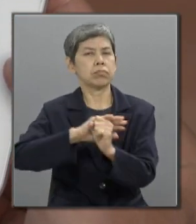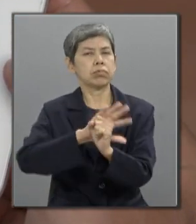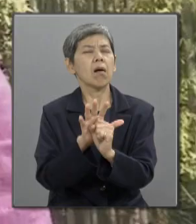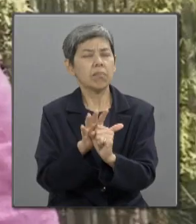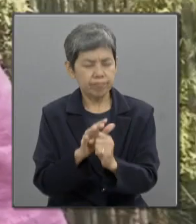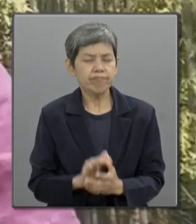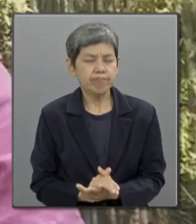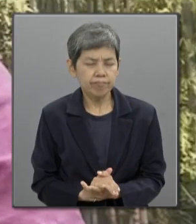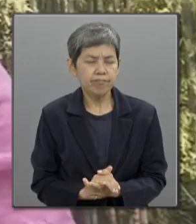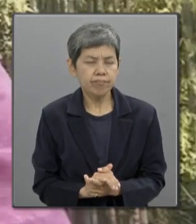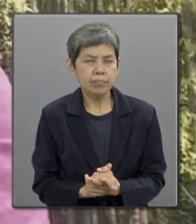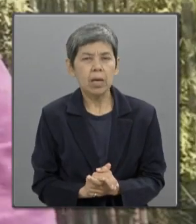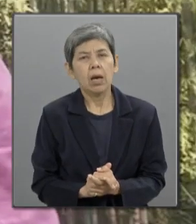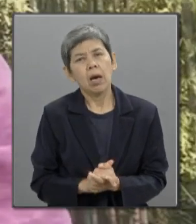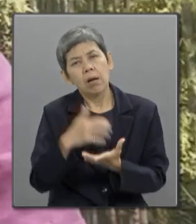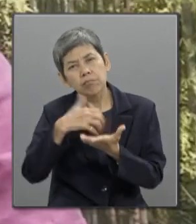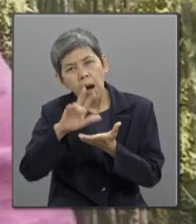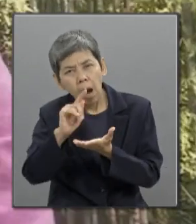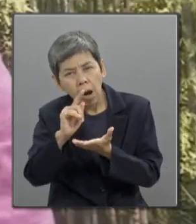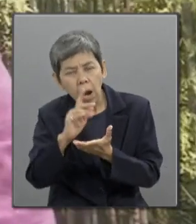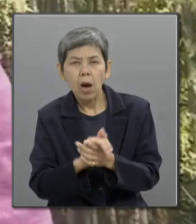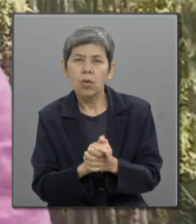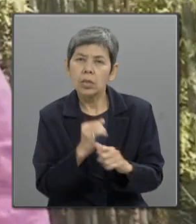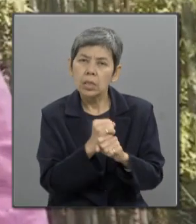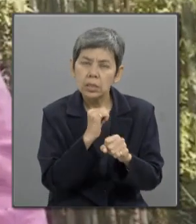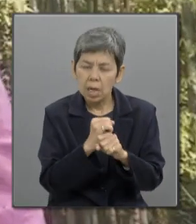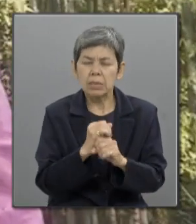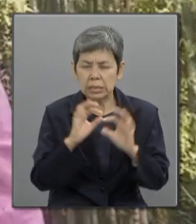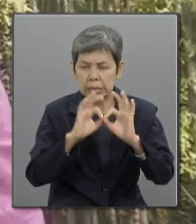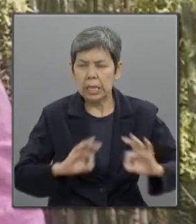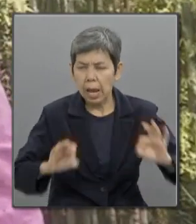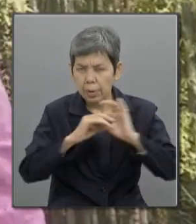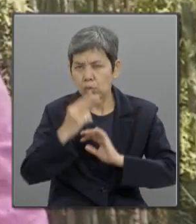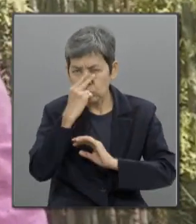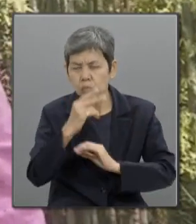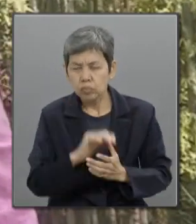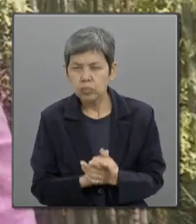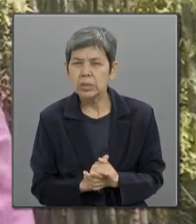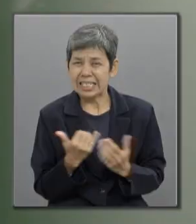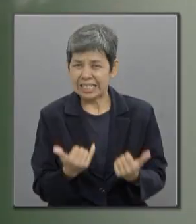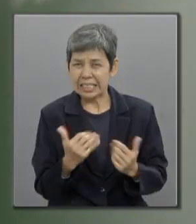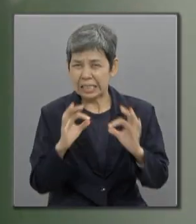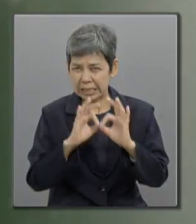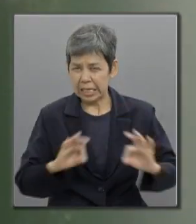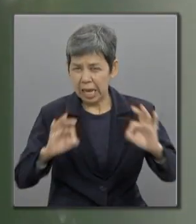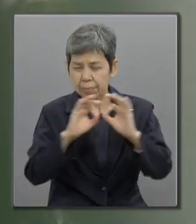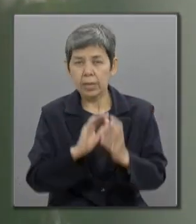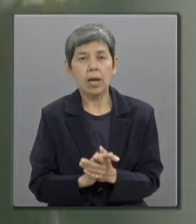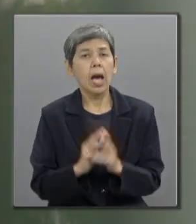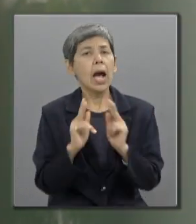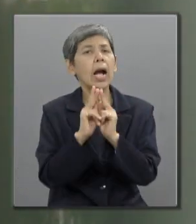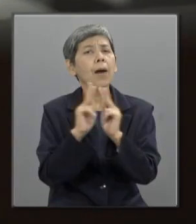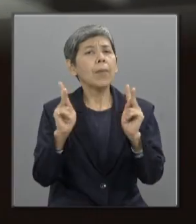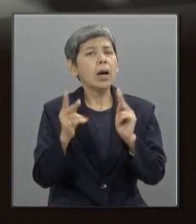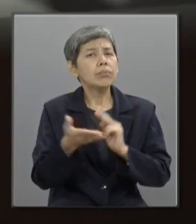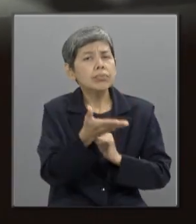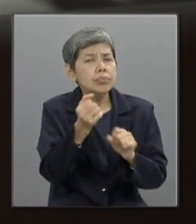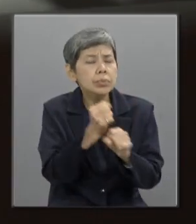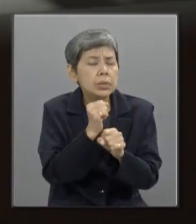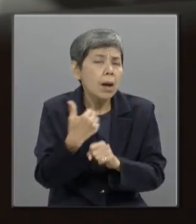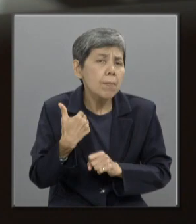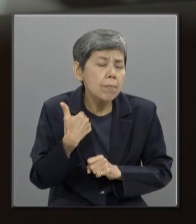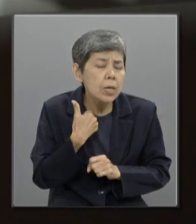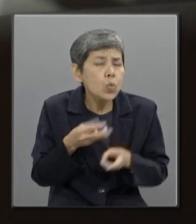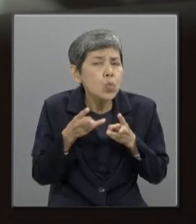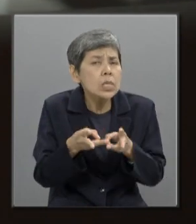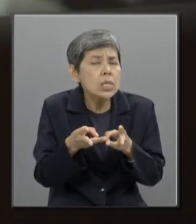นะคะการสื่อสารการใช้สื่อก็เป็นสิ่งจำเป็นมากเลยค่ะช่วงนี้ค่ะคณะกรรมการนโยบายเองมี